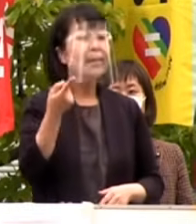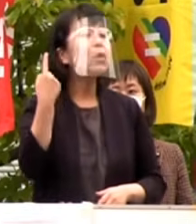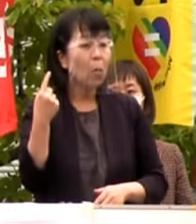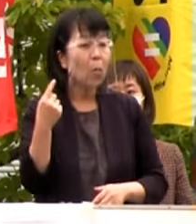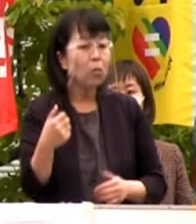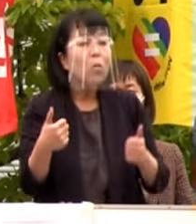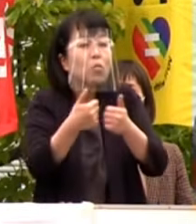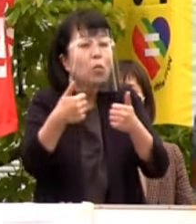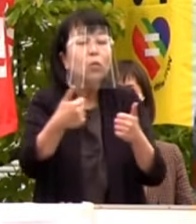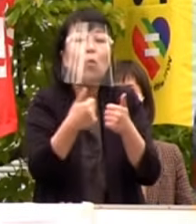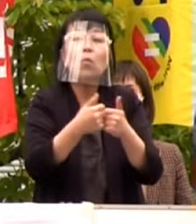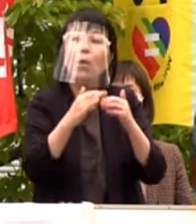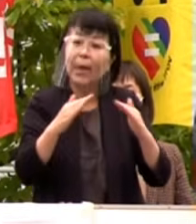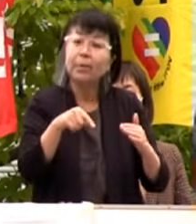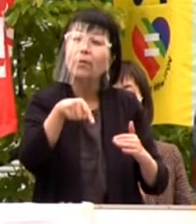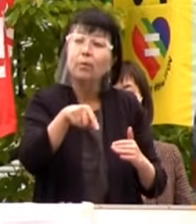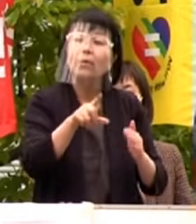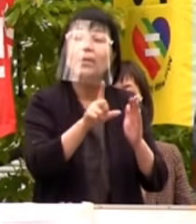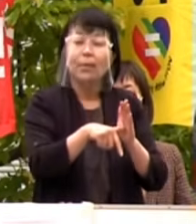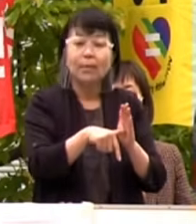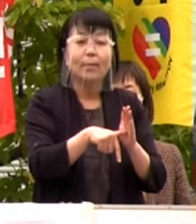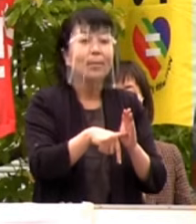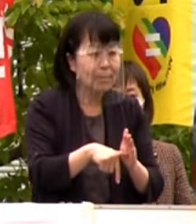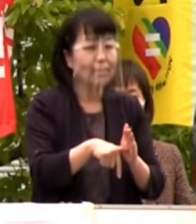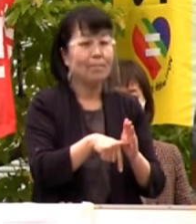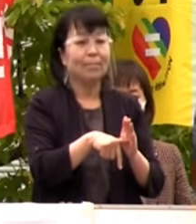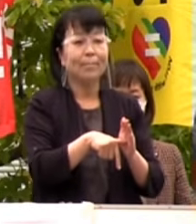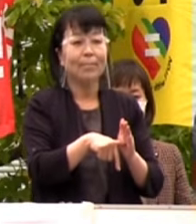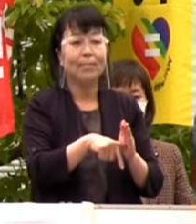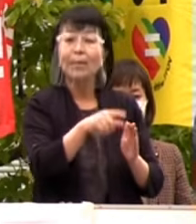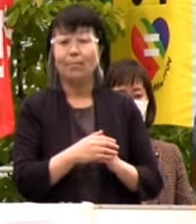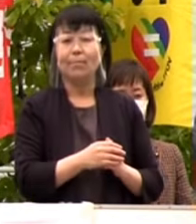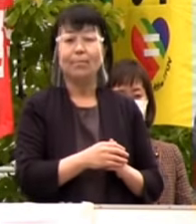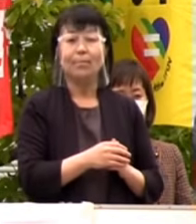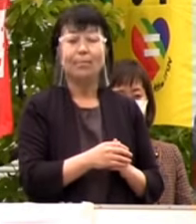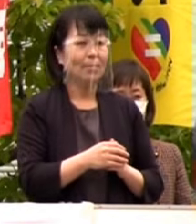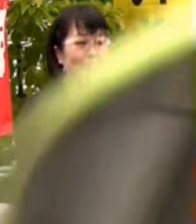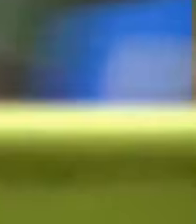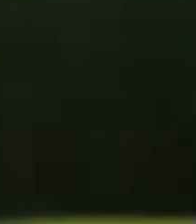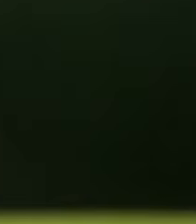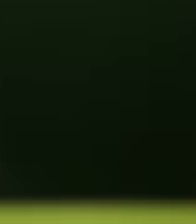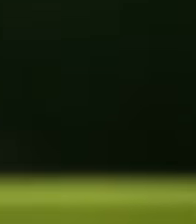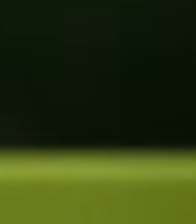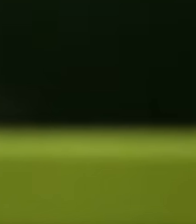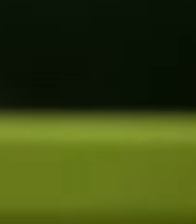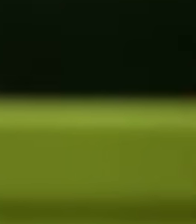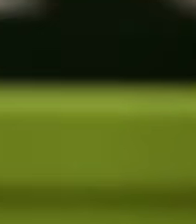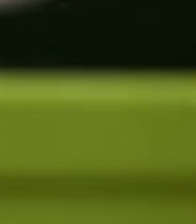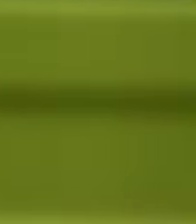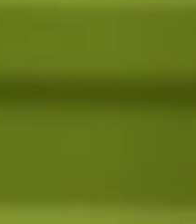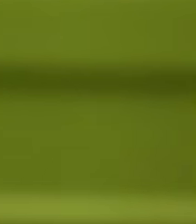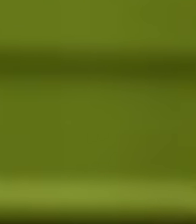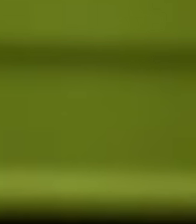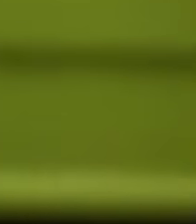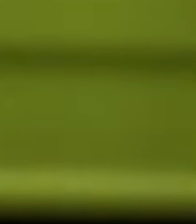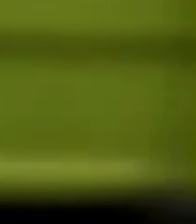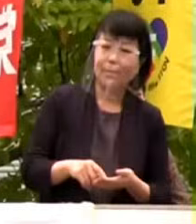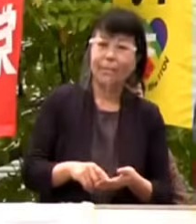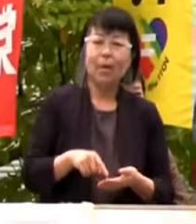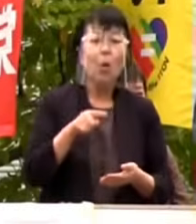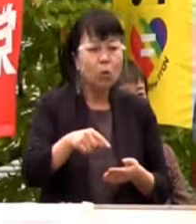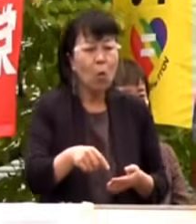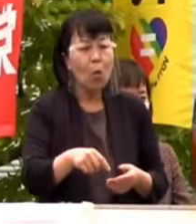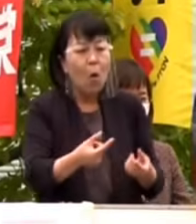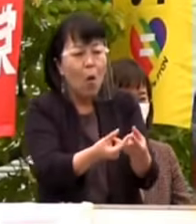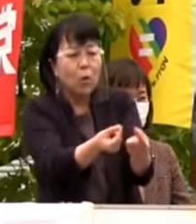会で自民党の岸田さんや維新の会の人がいろいろと、文句を言ってくるもんですから、この共